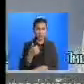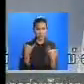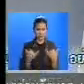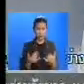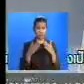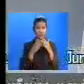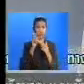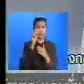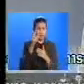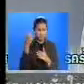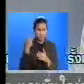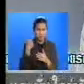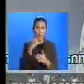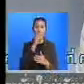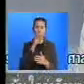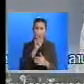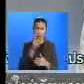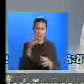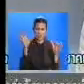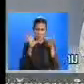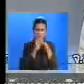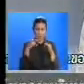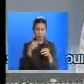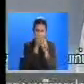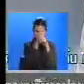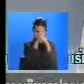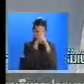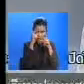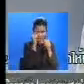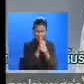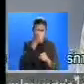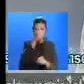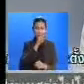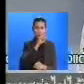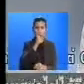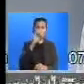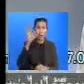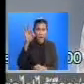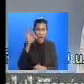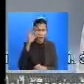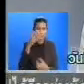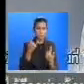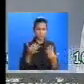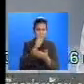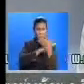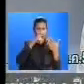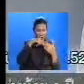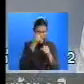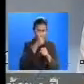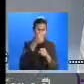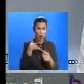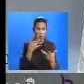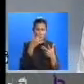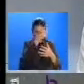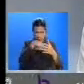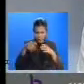สำเร็จการถอดรหัสพันธุกรรมไวรัสไข้หวัดใหญ่สายพันธุ์ใหม่ 2009ได้เป็นครั้งแรกของไทยพร้อมกับเตรียมนำไปใช้ประโยชน์ในการผลิต